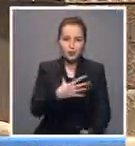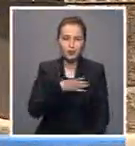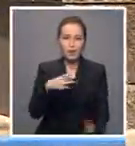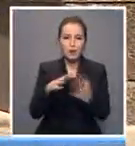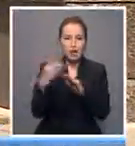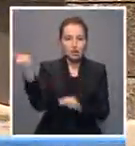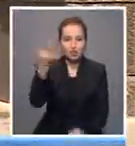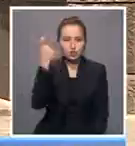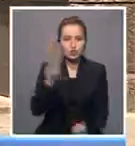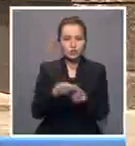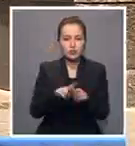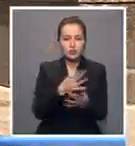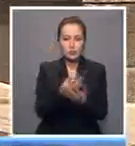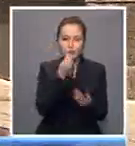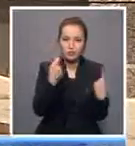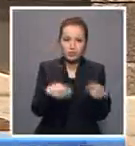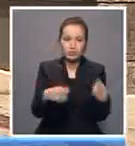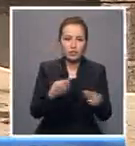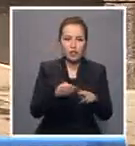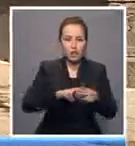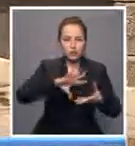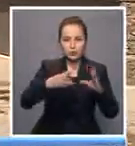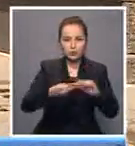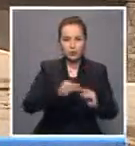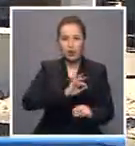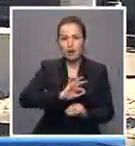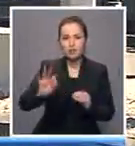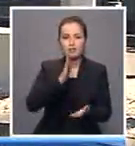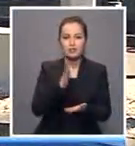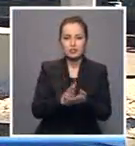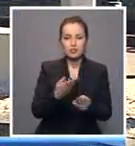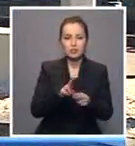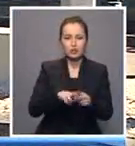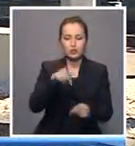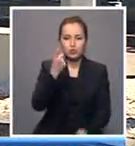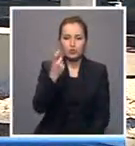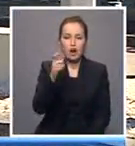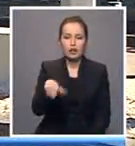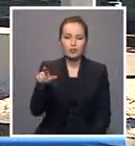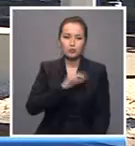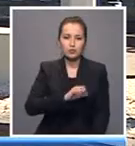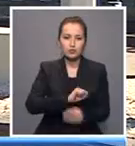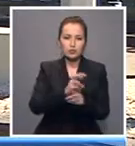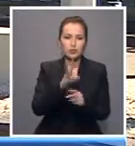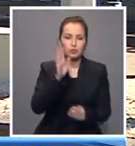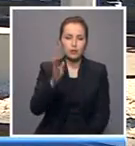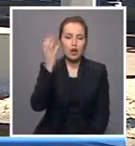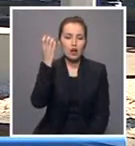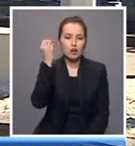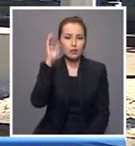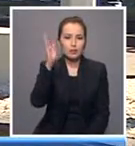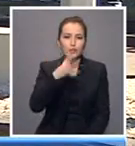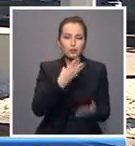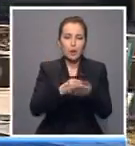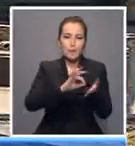қоғамдық тамақтану бойынша жұмыс істеген. Нәтиже жаман болған жоқ. Кәсібін өрге домалатты, жүздеген адамды жұмыспен қамты. Бірақ алда үлкен мақсаты бар.